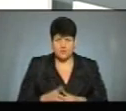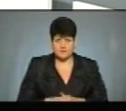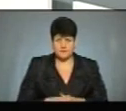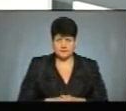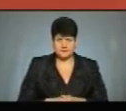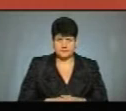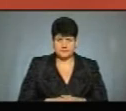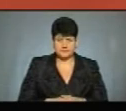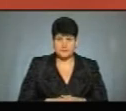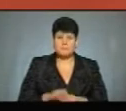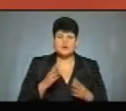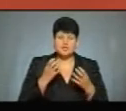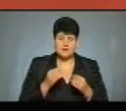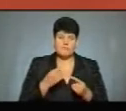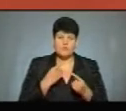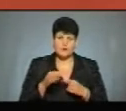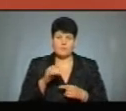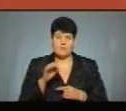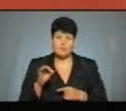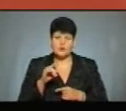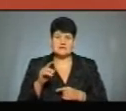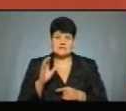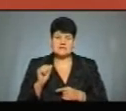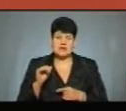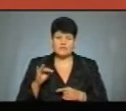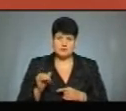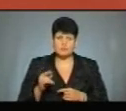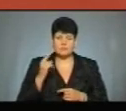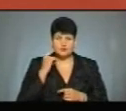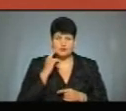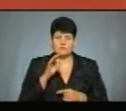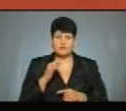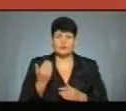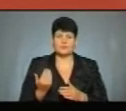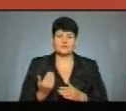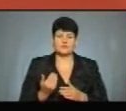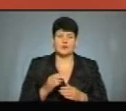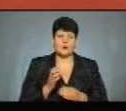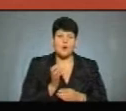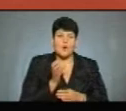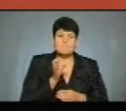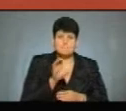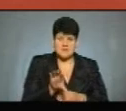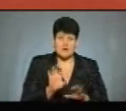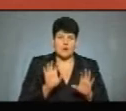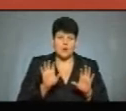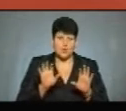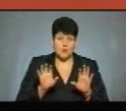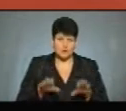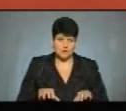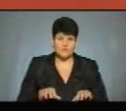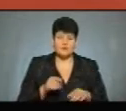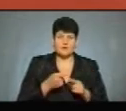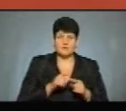Заводську поговоримо. Я хочу, щоб ми почули коментар голови Новосільської об'єднаної територіальної громади, тому що цієї громади немає